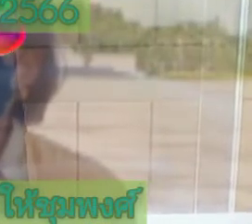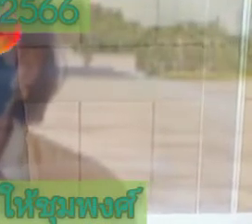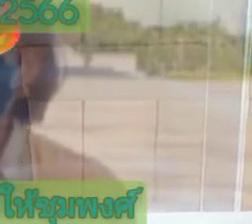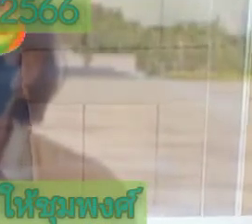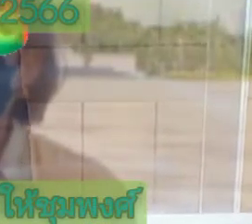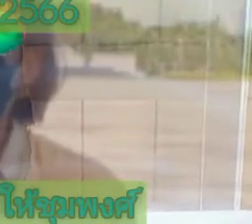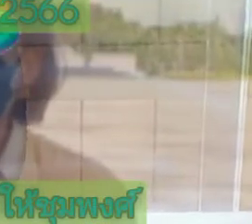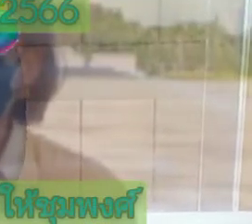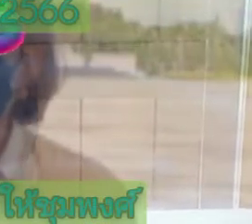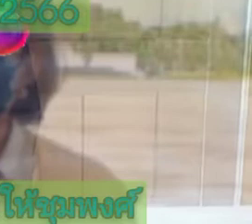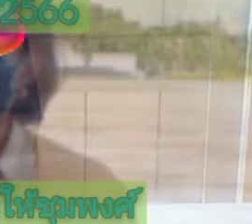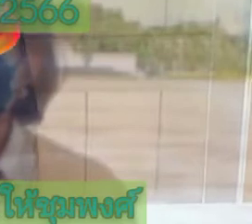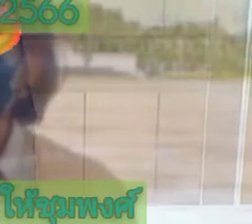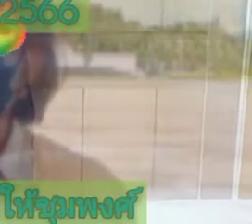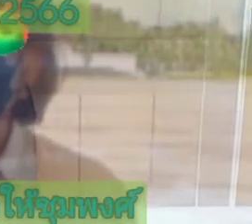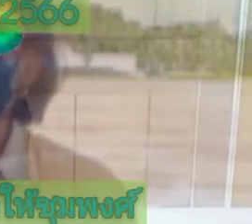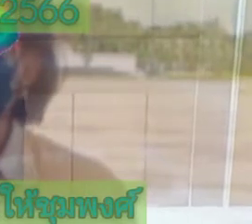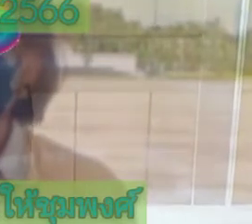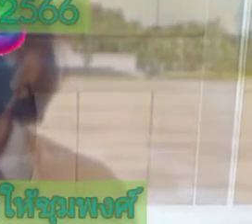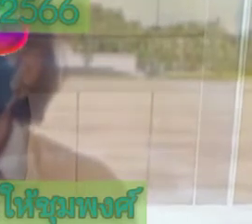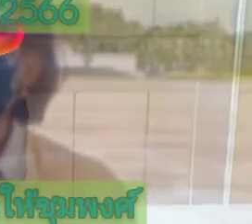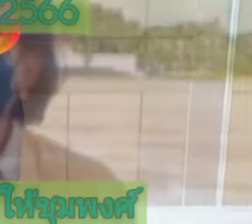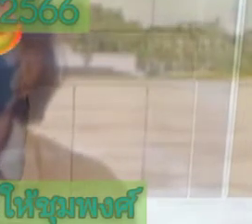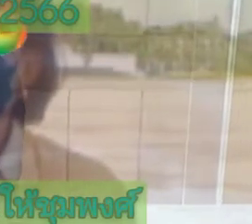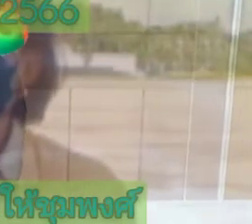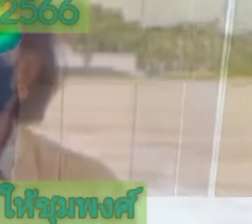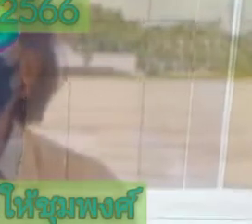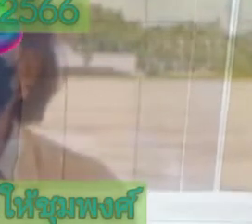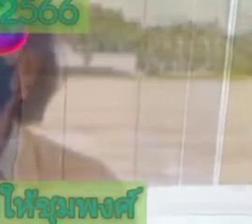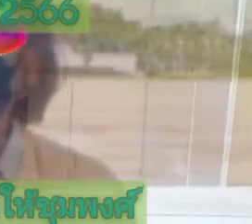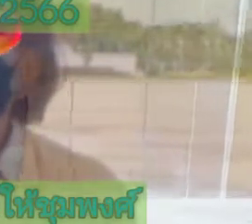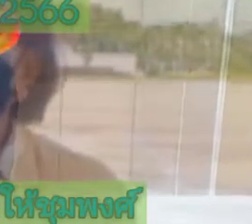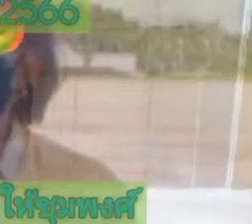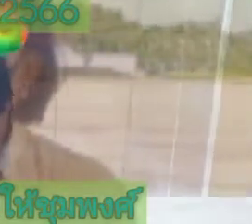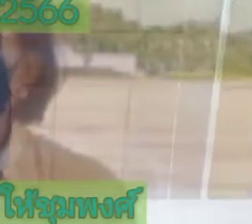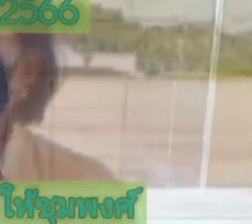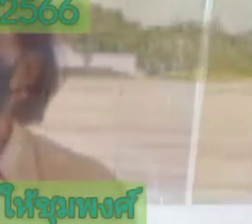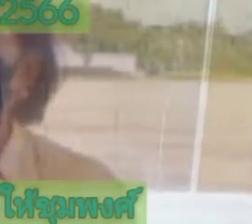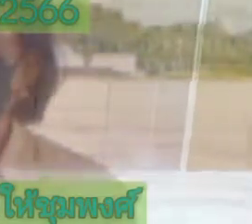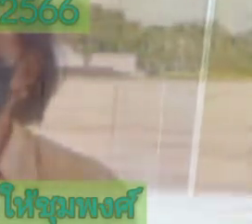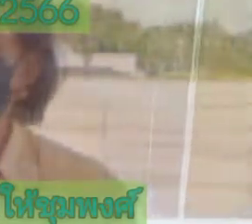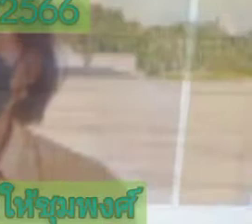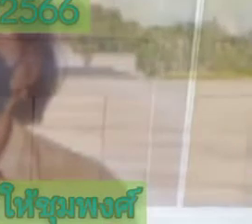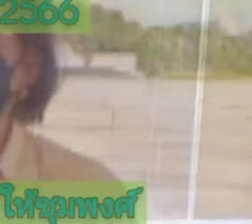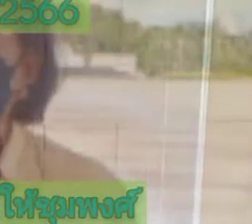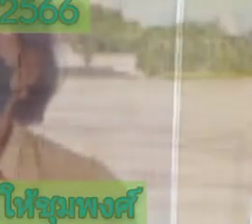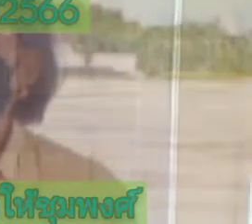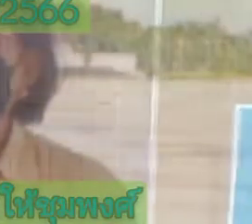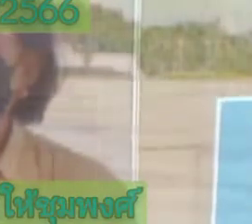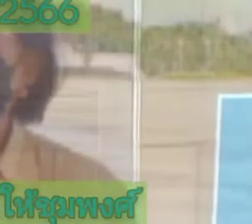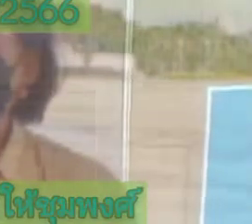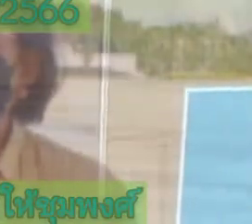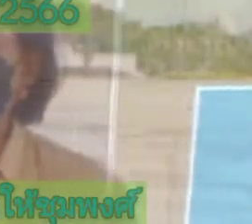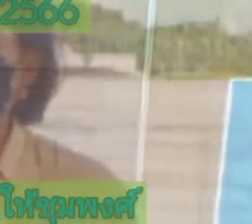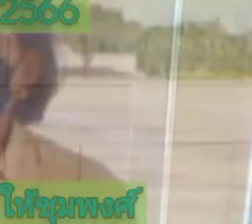ดเวทีนะครับเรื่องการจัดเก็บรายได้ของรัฐท่านทุกคนก็ทราบดีว่าวันนี้เราได้มีการผ่อนคลายผ่อนผันยืดอายุลดดอกเบี้ยอะไรต่างไปมากมายเพราะฉะนั้นรายได้ที่จ